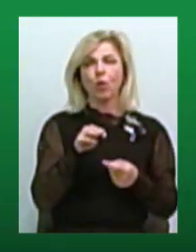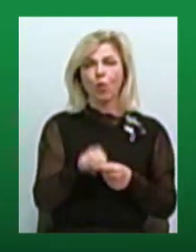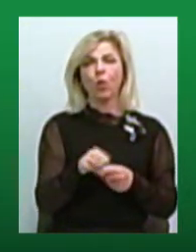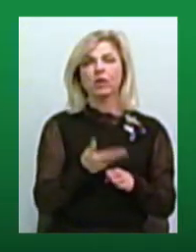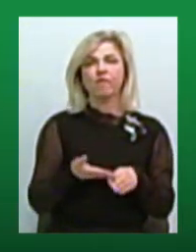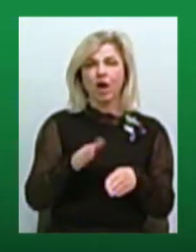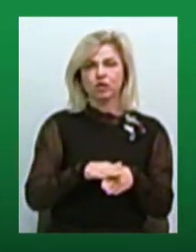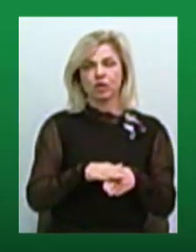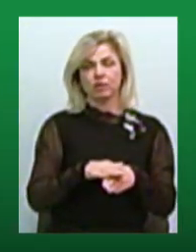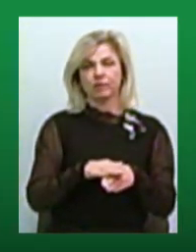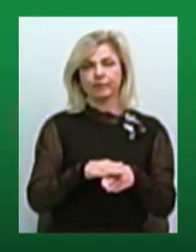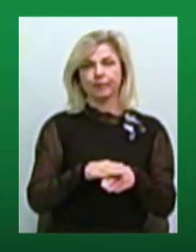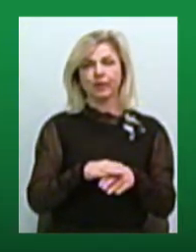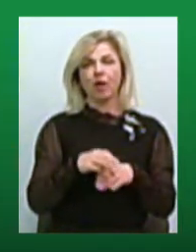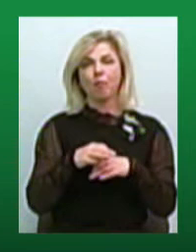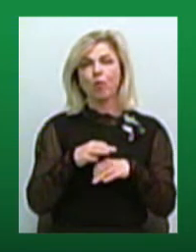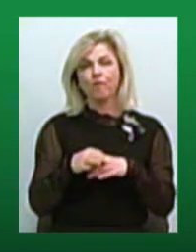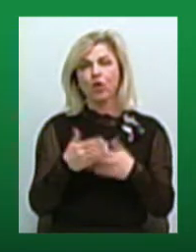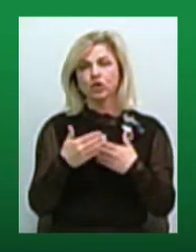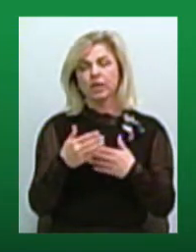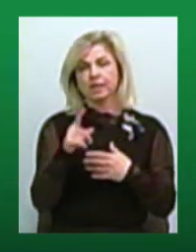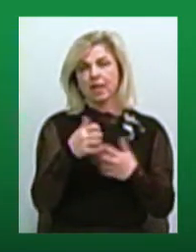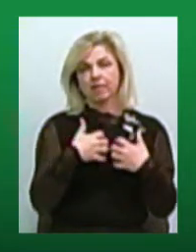поводження з тваринами, але